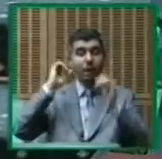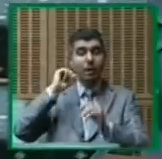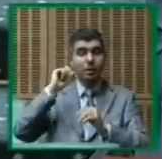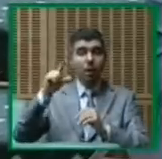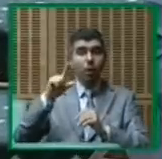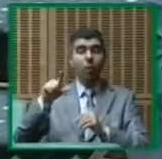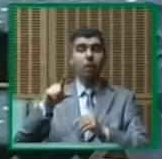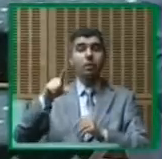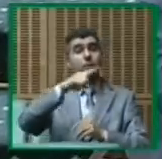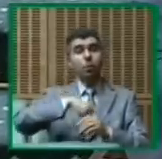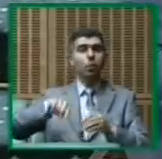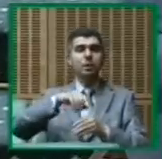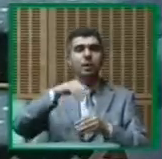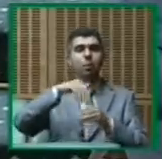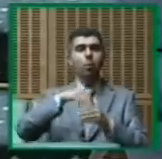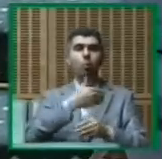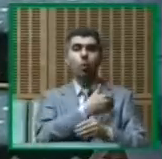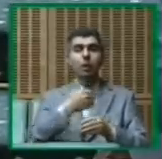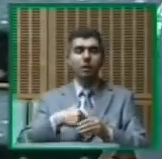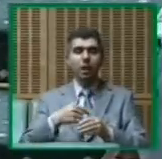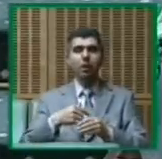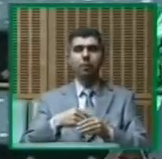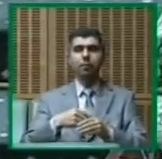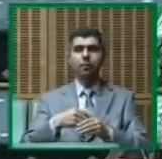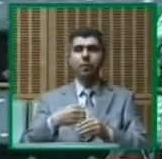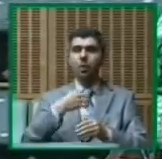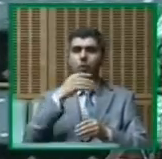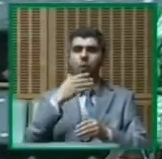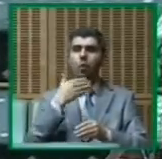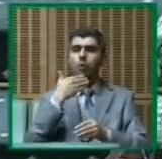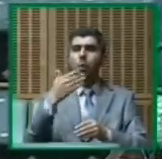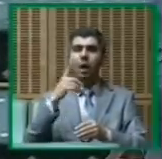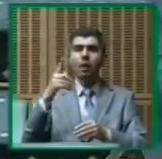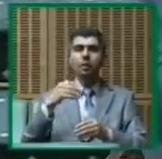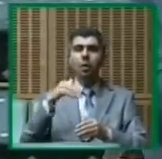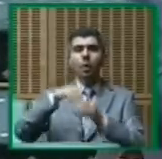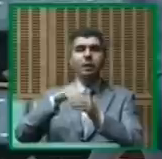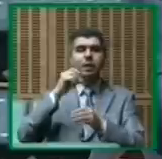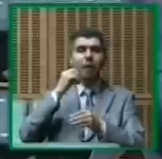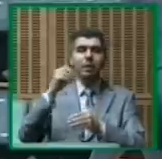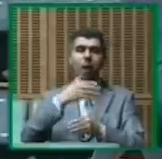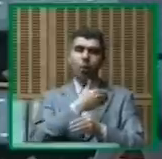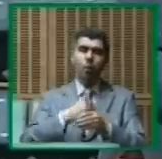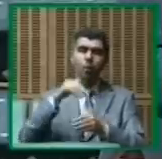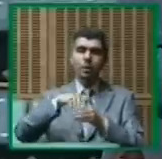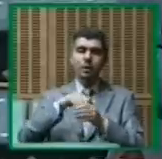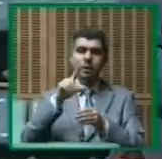السادة المستشارين، أود أن أشكر الفريق الحركي على تفضله بطرح هذا السؤال الهام